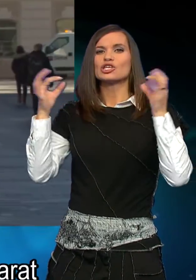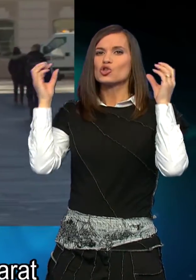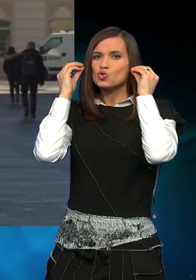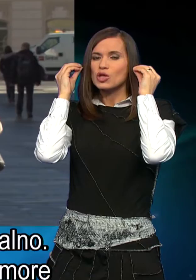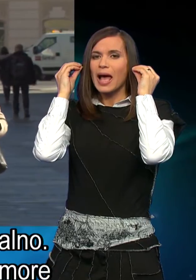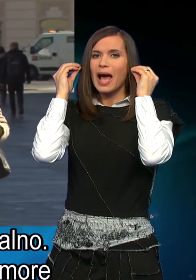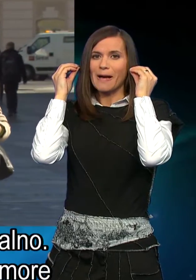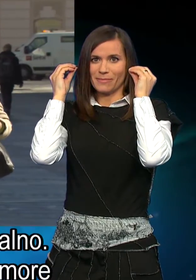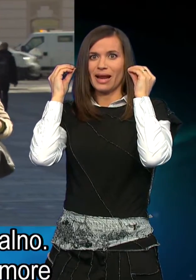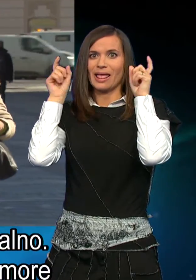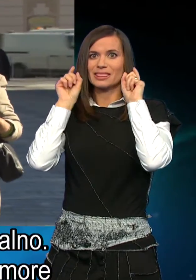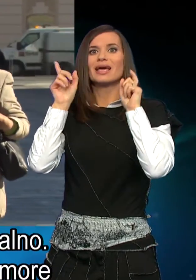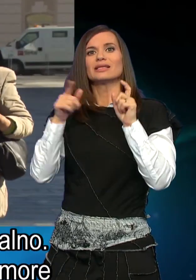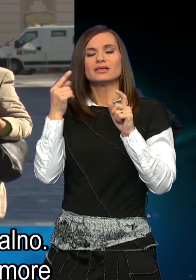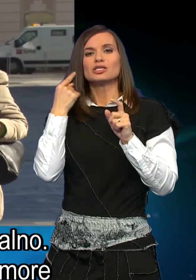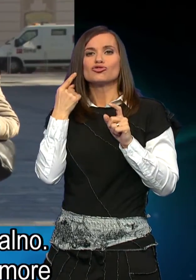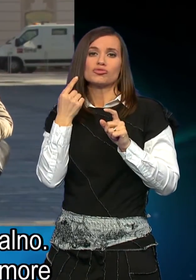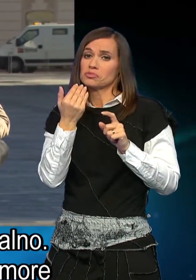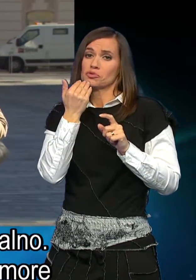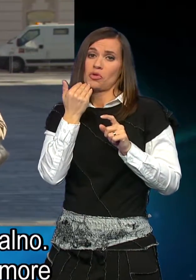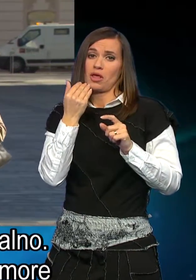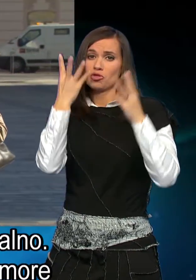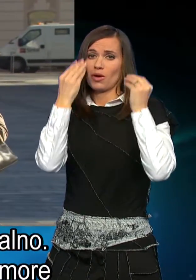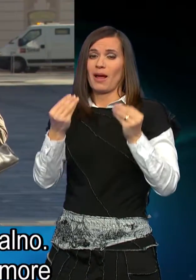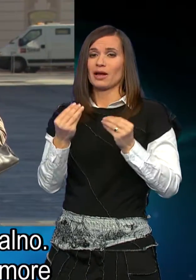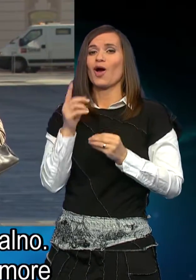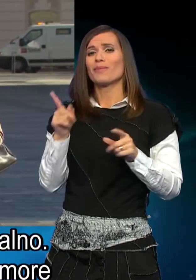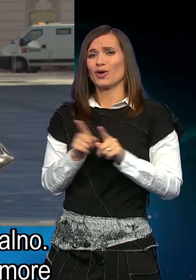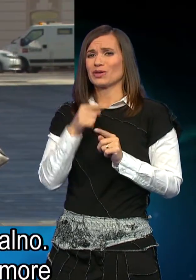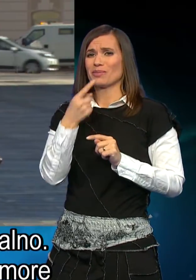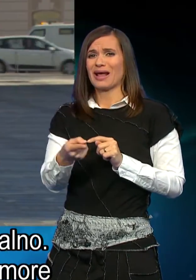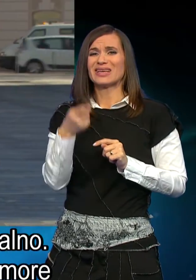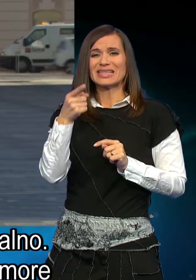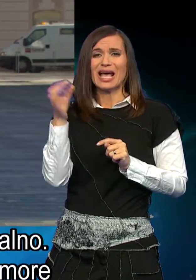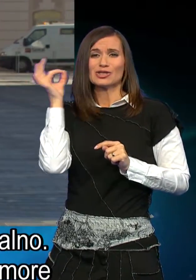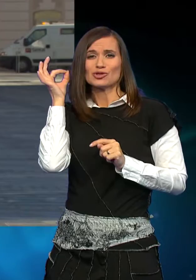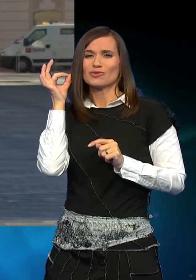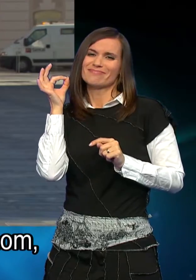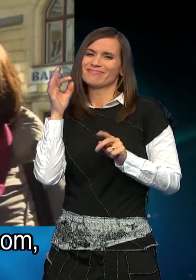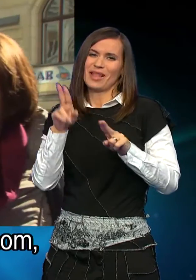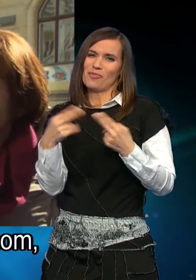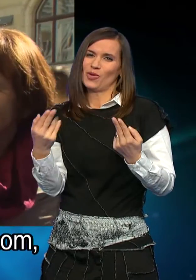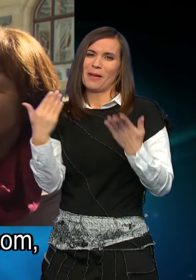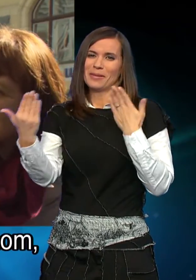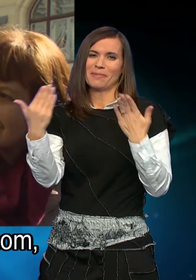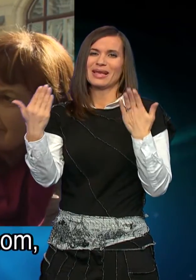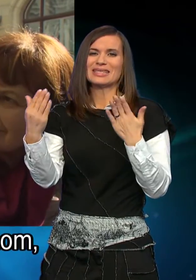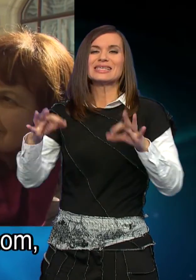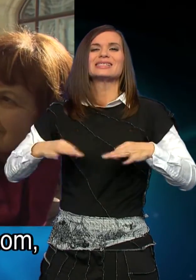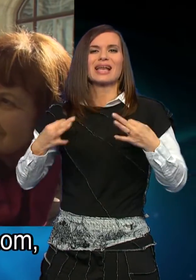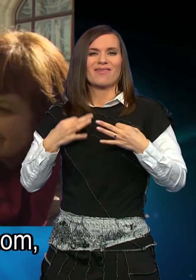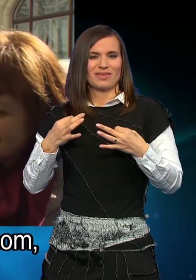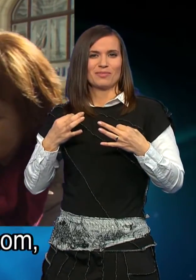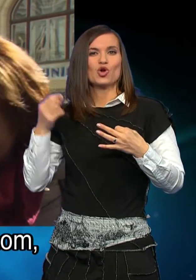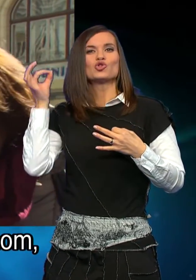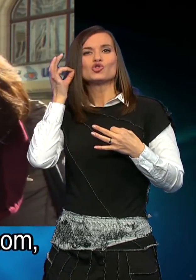in z njim sliši skoraj normalno. A kot pravi, se ta sluh ne more primerjati z zdravim sluhom, kot se